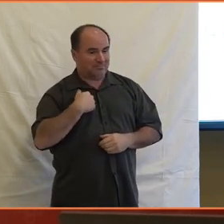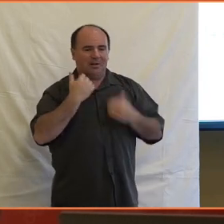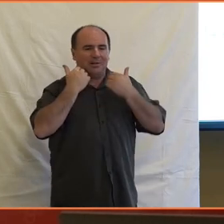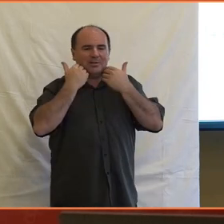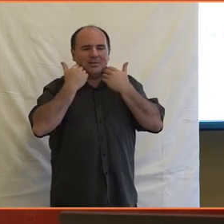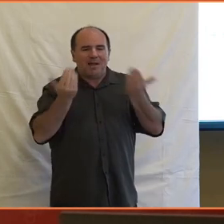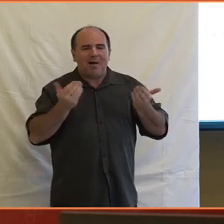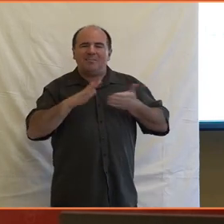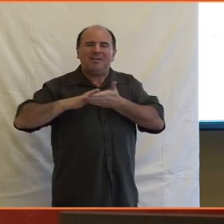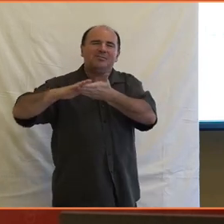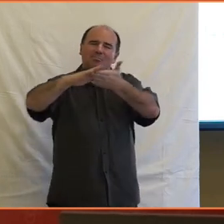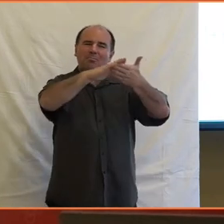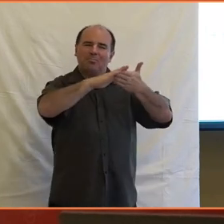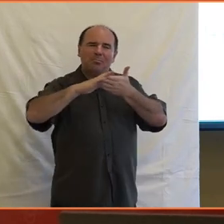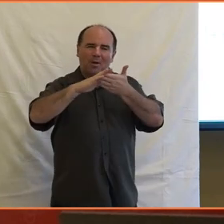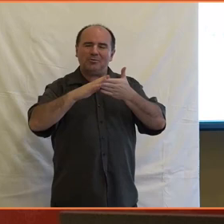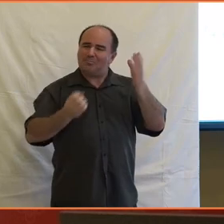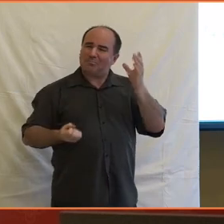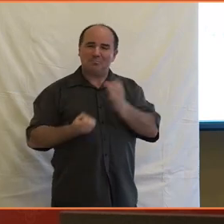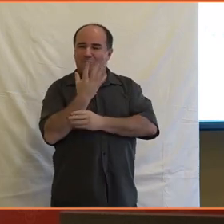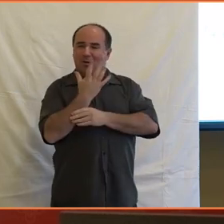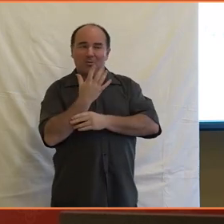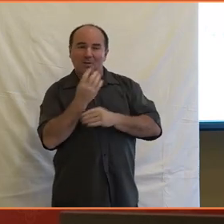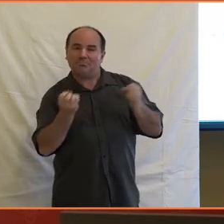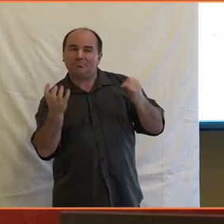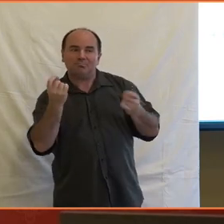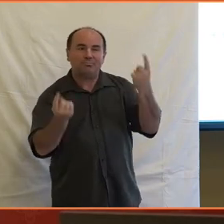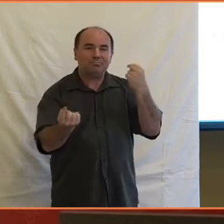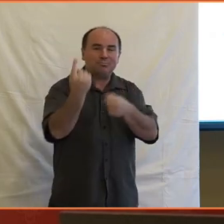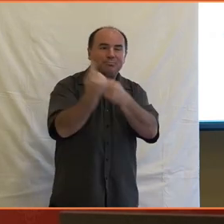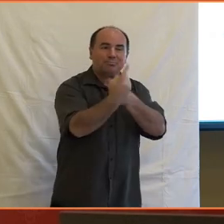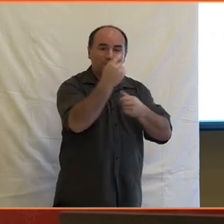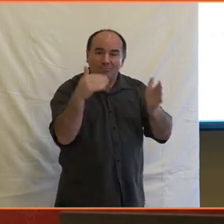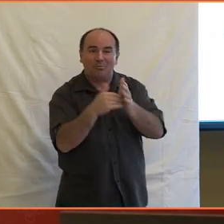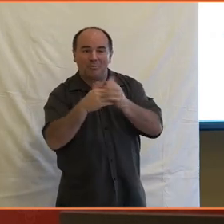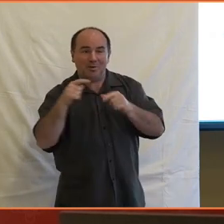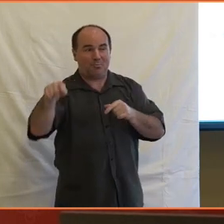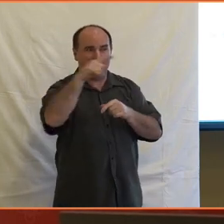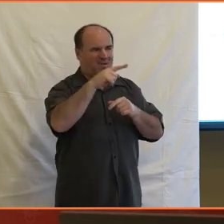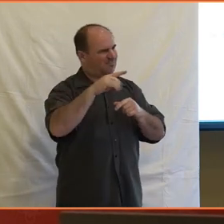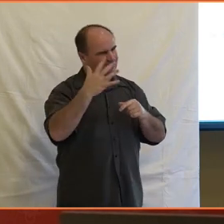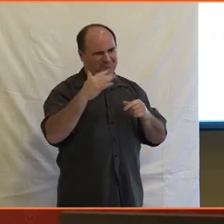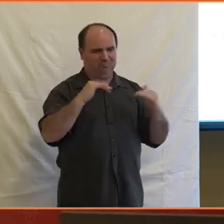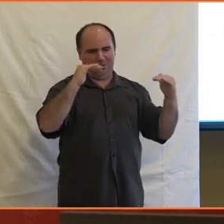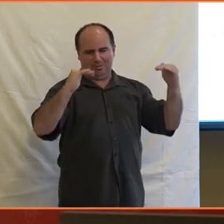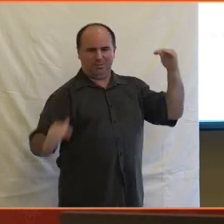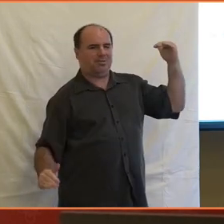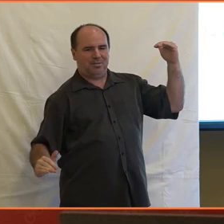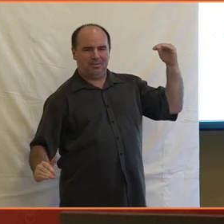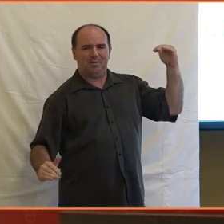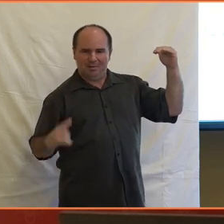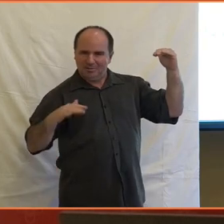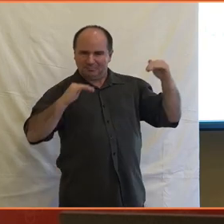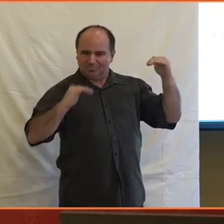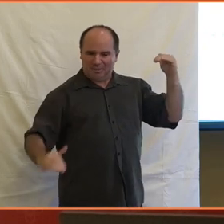konzistentní tu společnost v tom, že by to nějak jako přirozeně probublávalo, možná ještě naopak se tam rýsuje víc ta propast v jedné části a z druhé